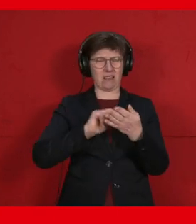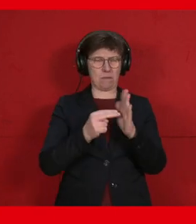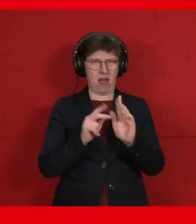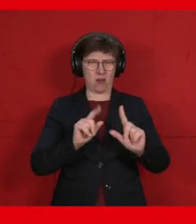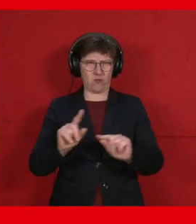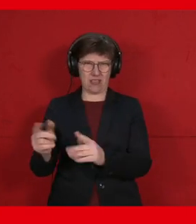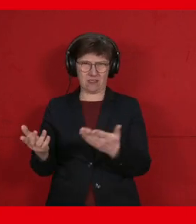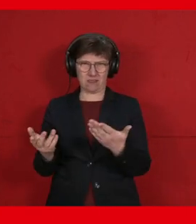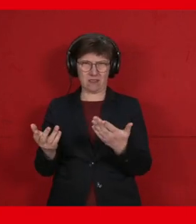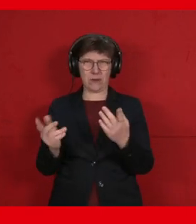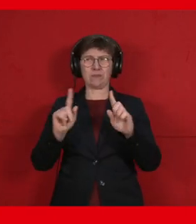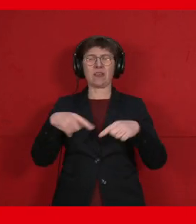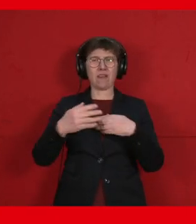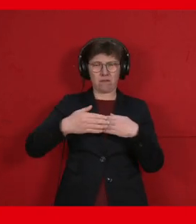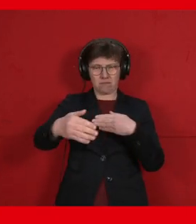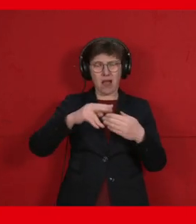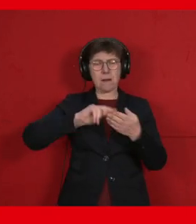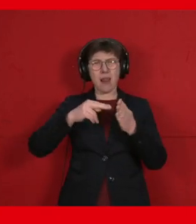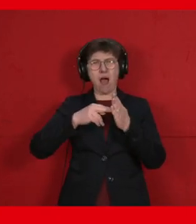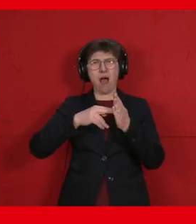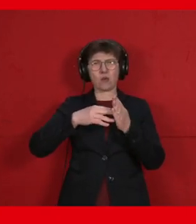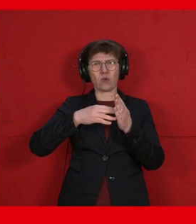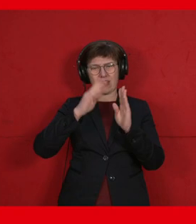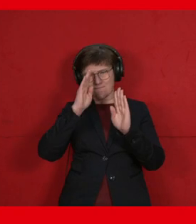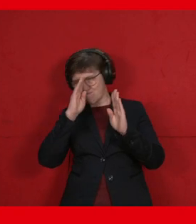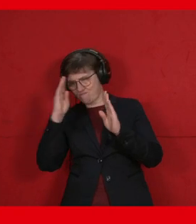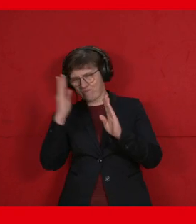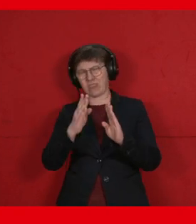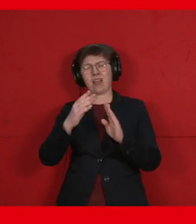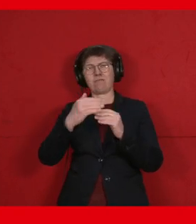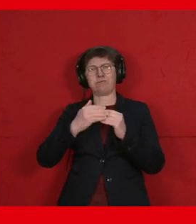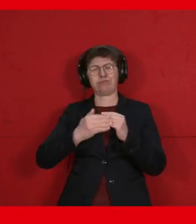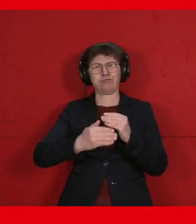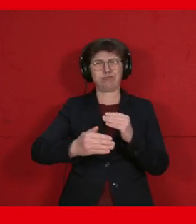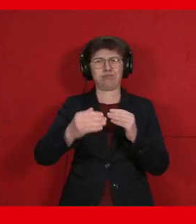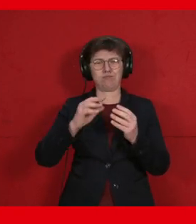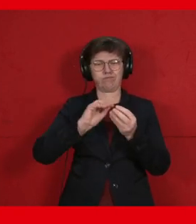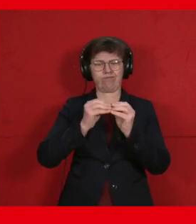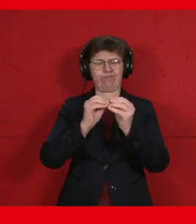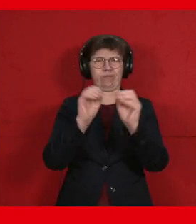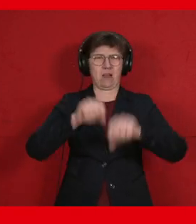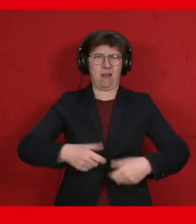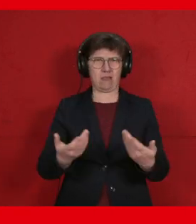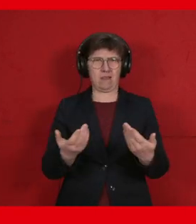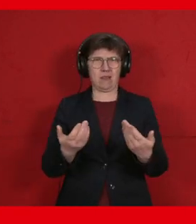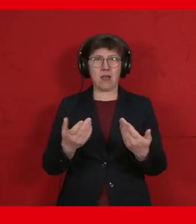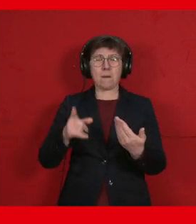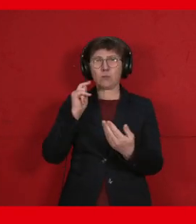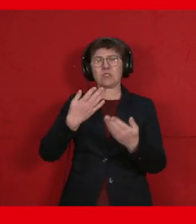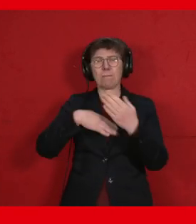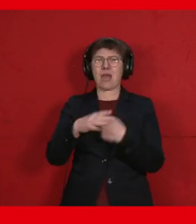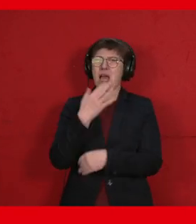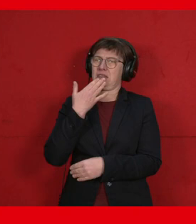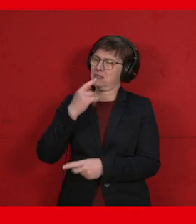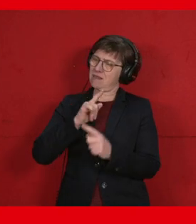aussehen müsste und dann eben die kurzfristige Planung auch darauf ausrichten, damit das am Ende alles zusammenpasst. Ich glaube, das ist ganz wichtig. Da müssen wir ambitionierter werden